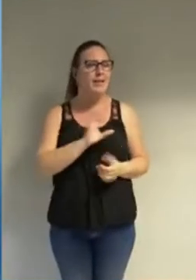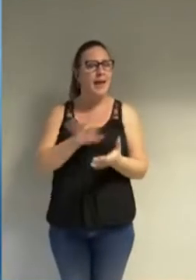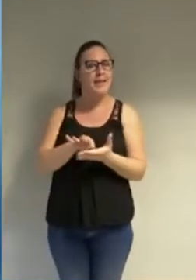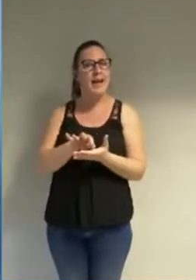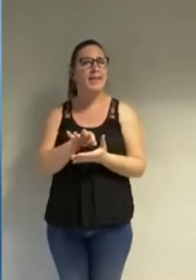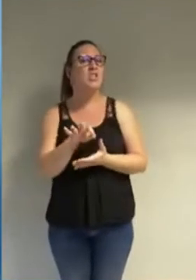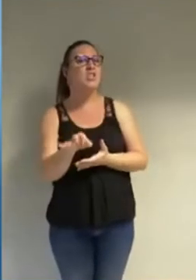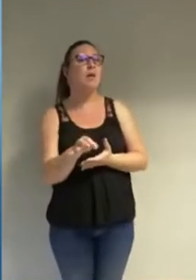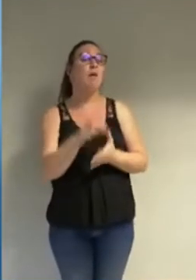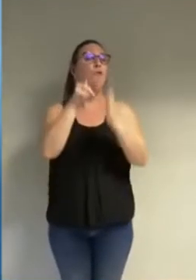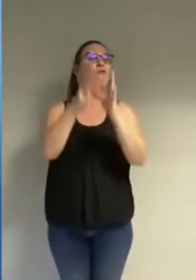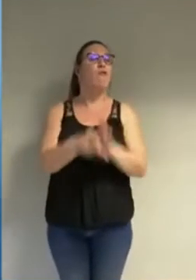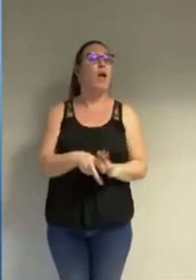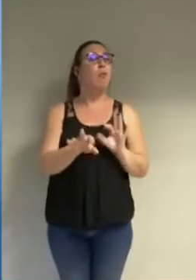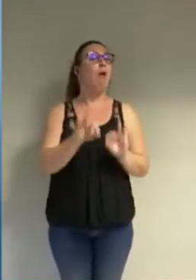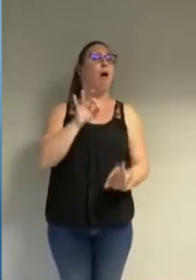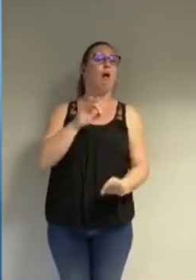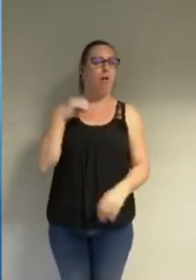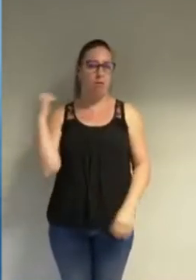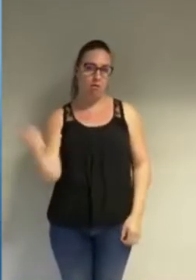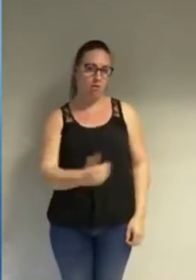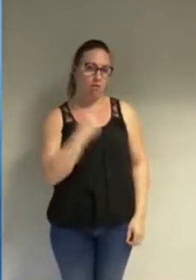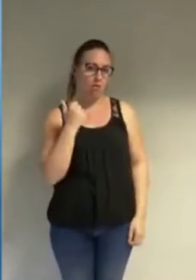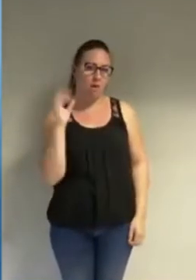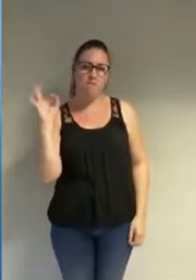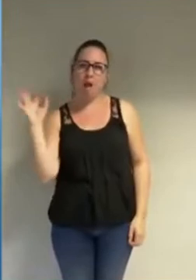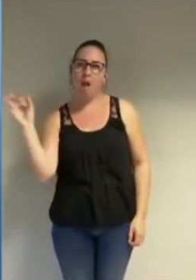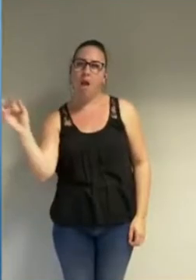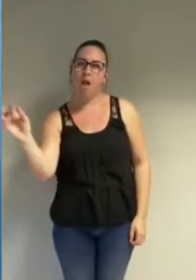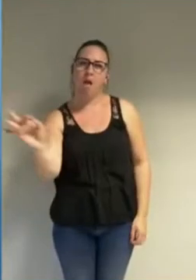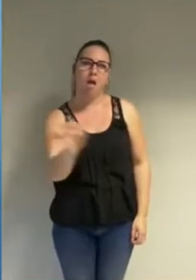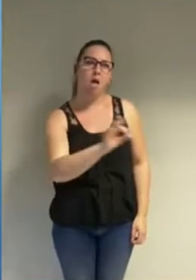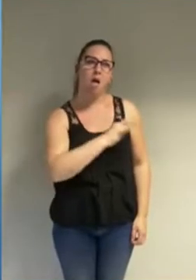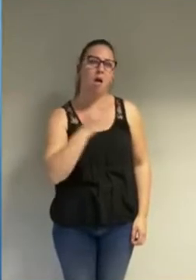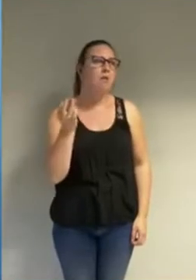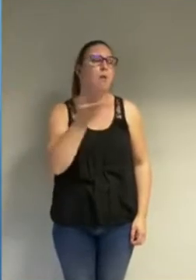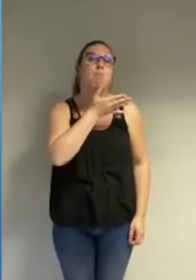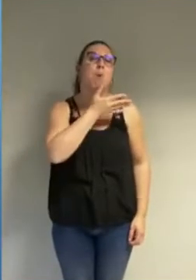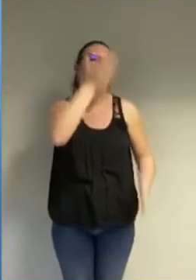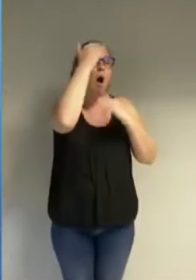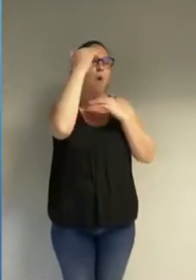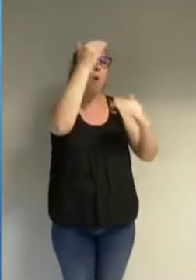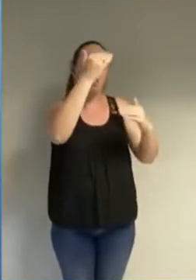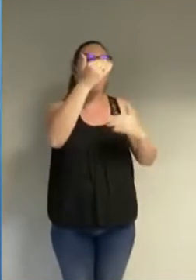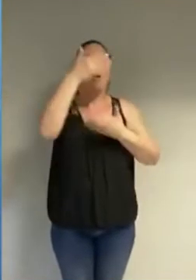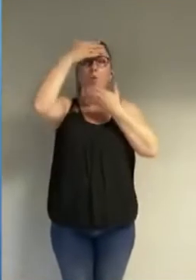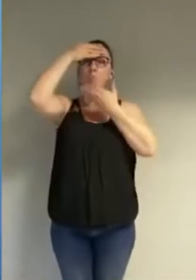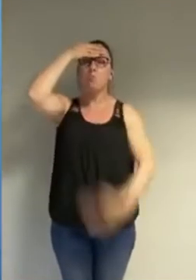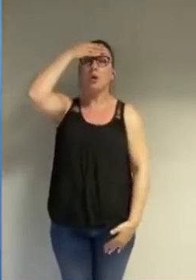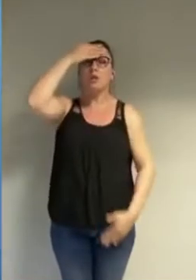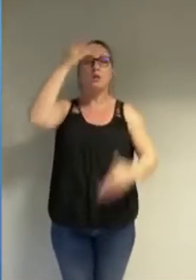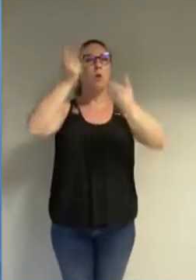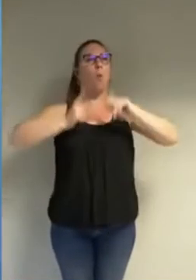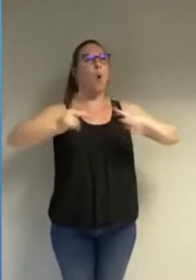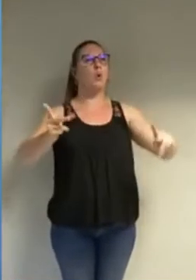sémantiquement parlant, personne, mais personne, ne pourra jamais croire qu'autoriser le burkini dans les piscines